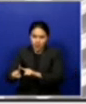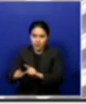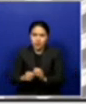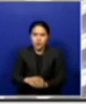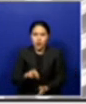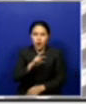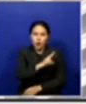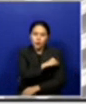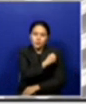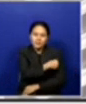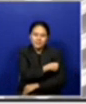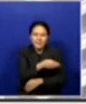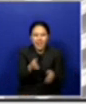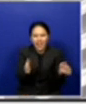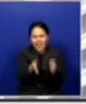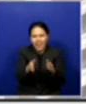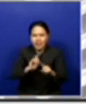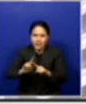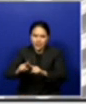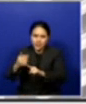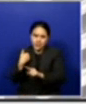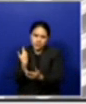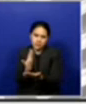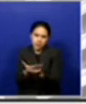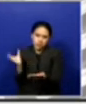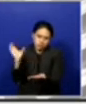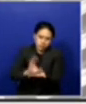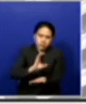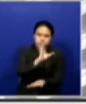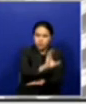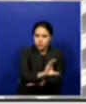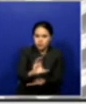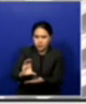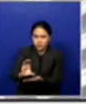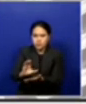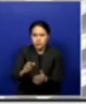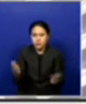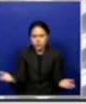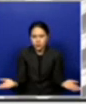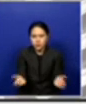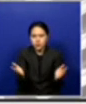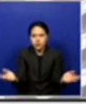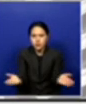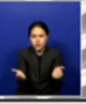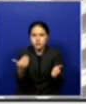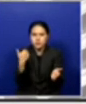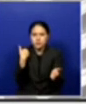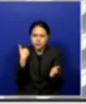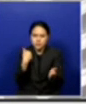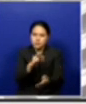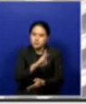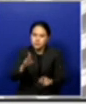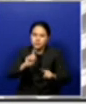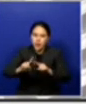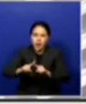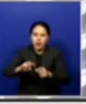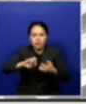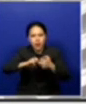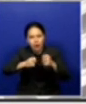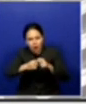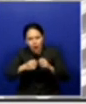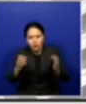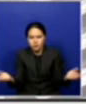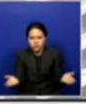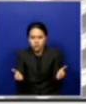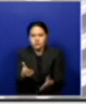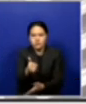ต่างๆเอางบประมาณไปเพิ่มประสิทธิภาพนะครับพัฒนาระบบเพื่อรองรับปัญหาโรคระบาด